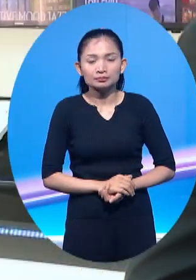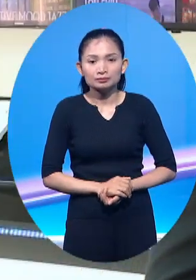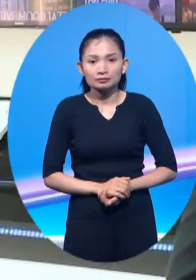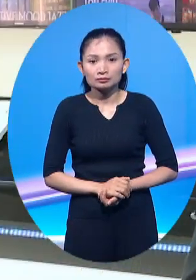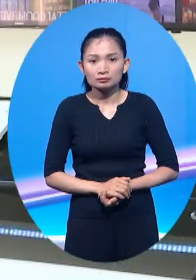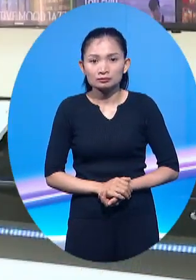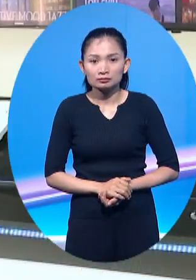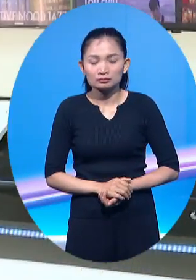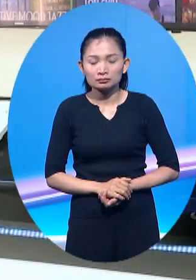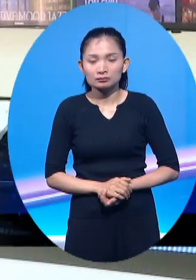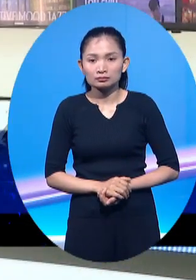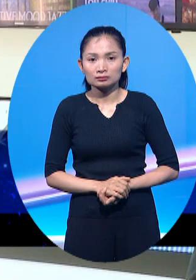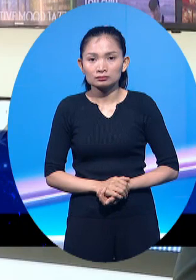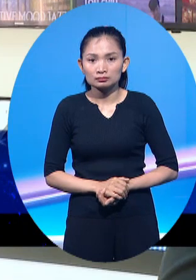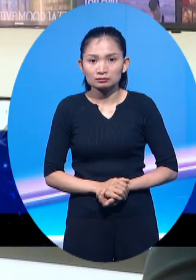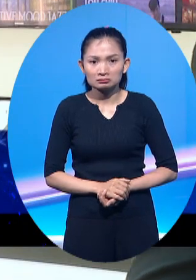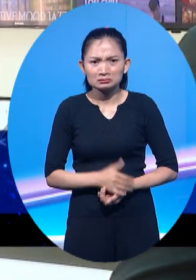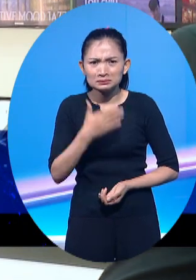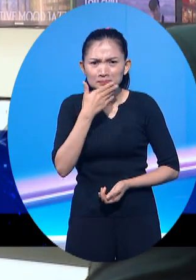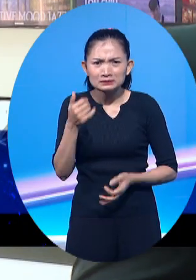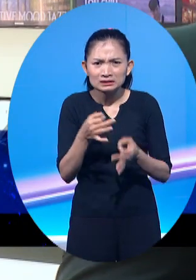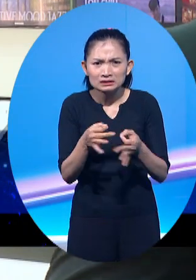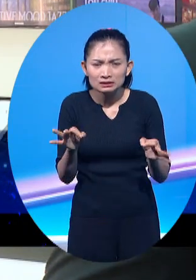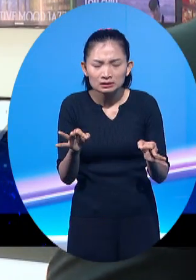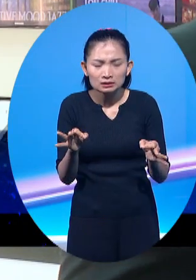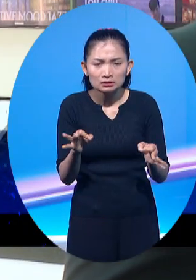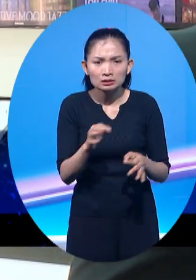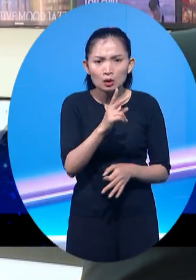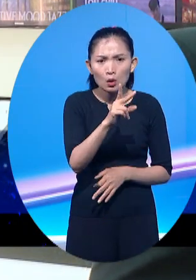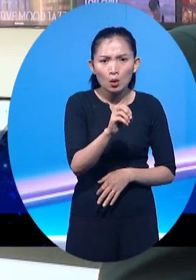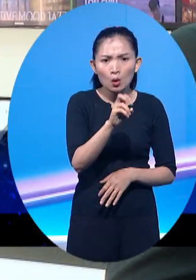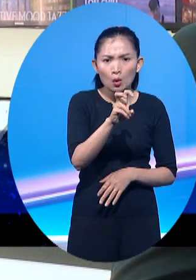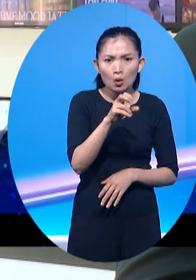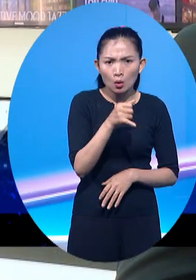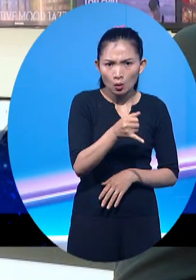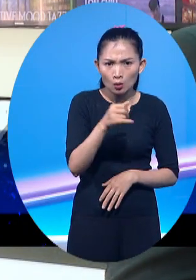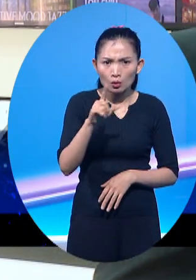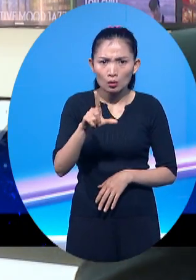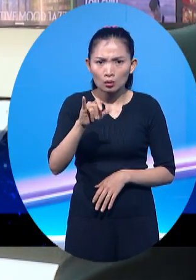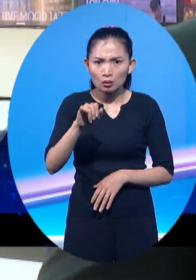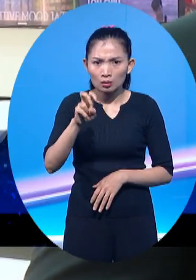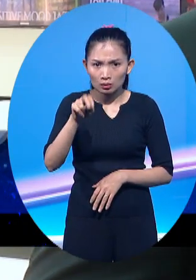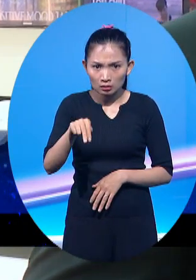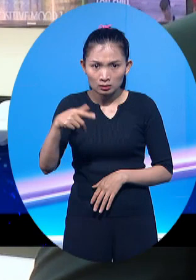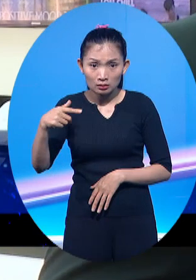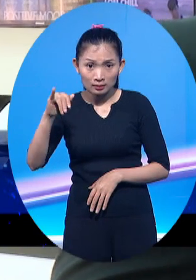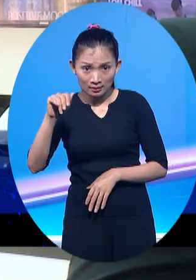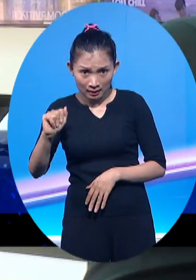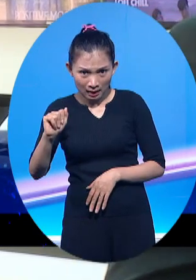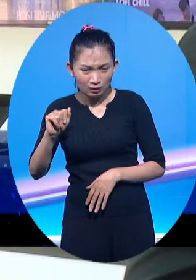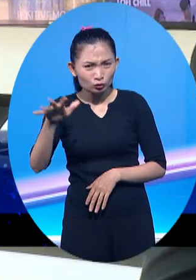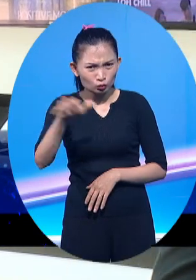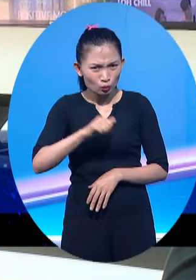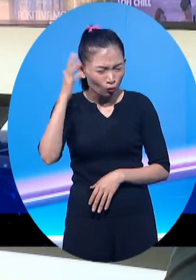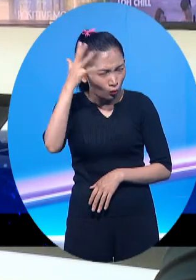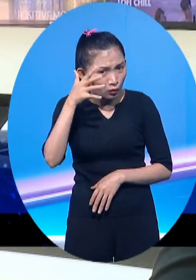Điểm nổi bật, đặc biệt là đối với cái hộ liên gia, thì tất cả các thiết bị ở Ajax là đều là những cái thiết bị không dây. Vì thế, các hộ